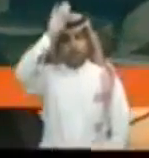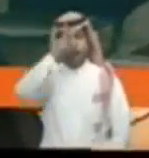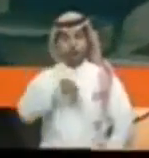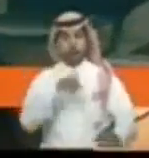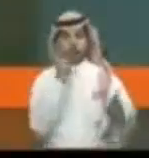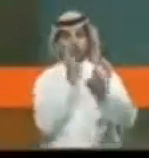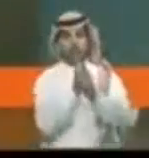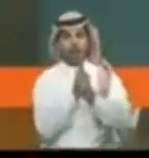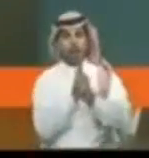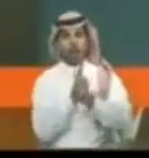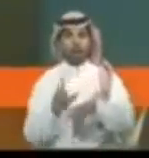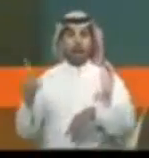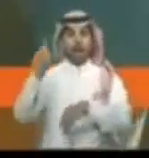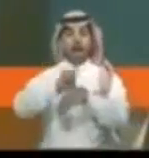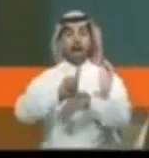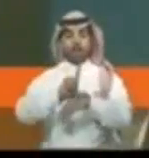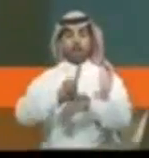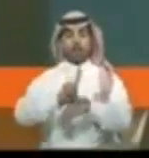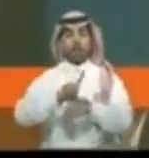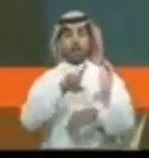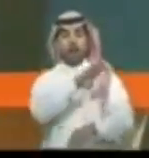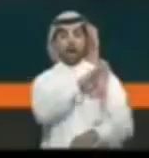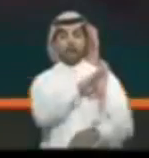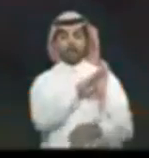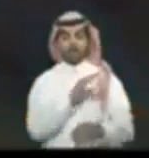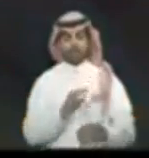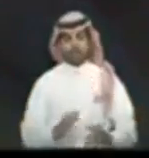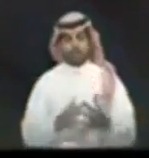خادم الحرمين الشريفين يستقبل قائد القيادة المركزية الأمريكية.